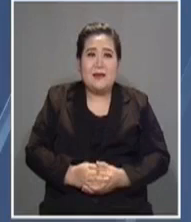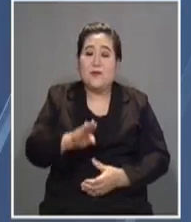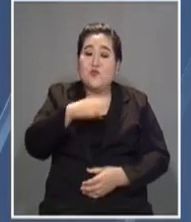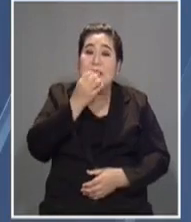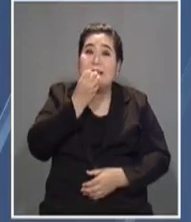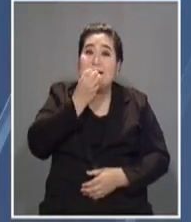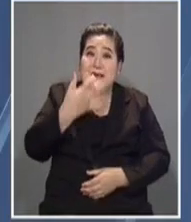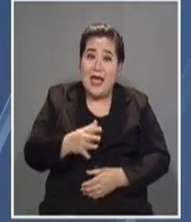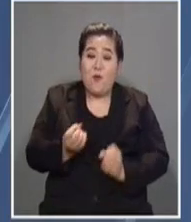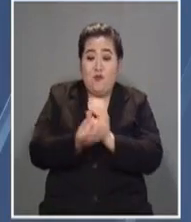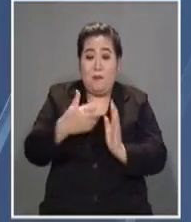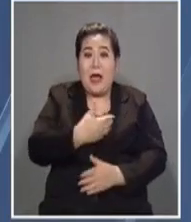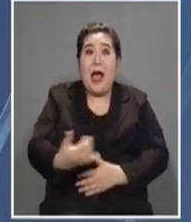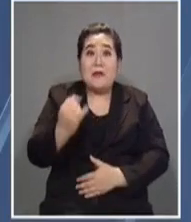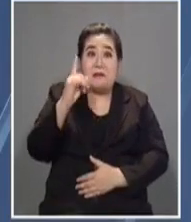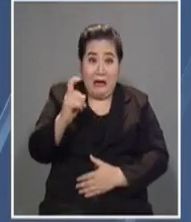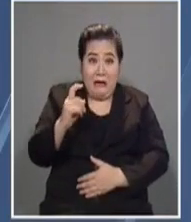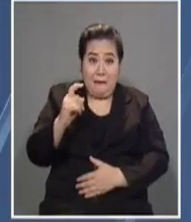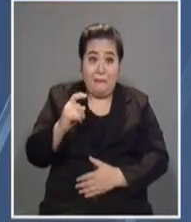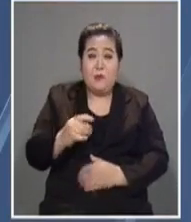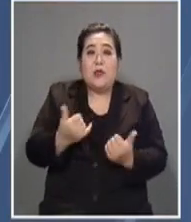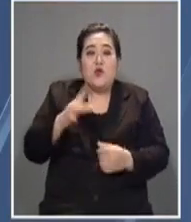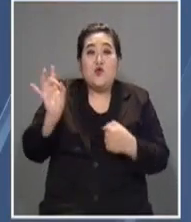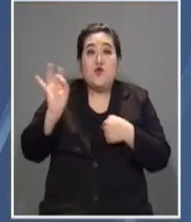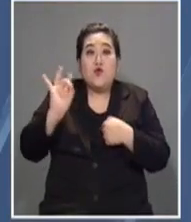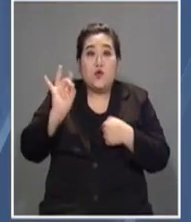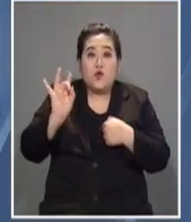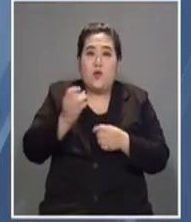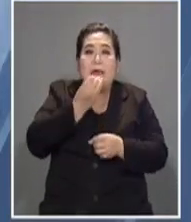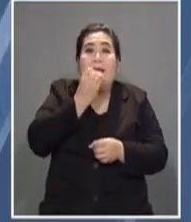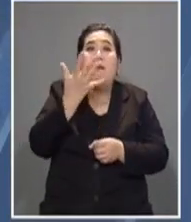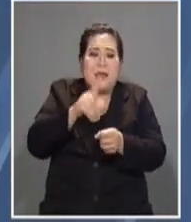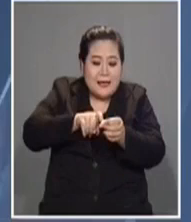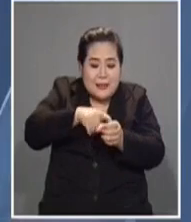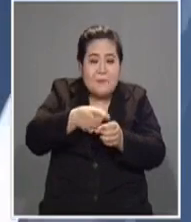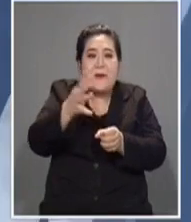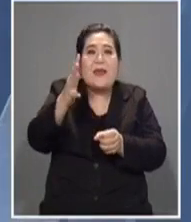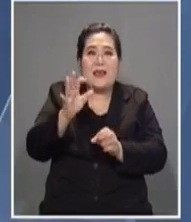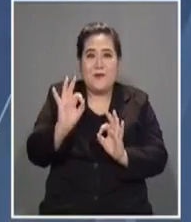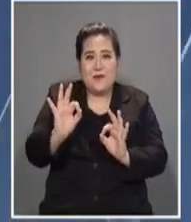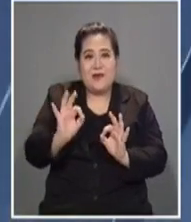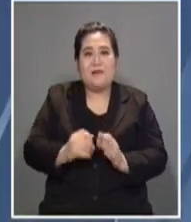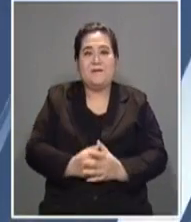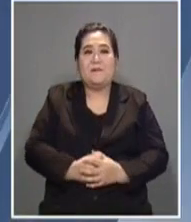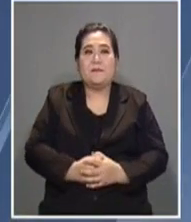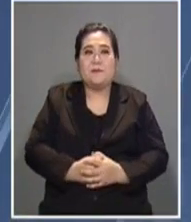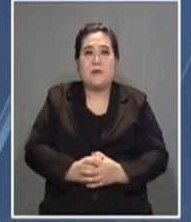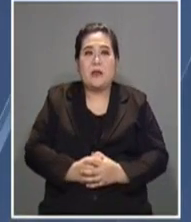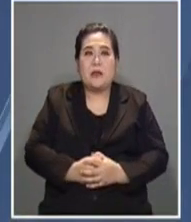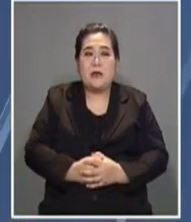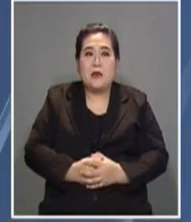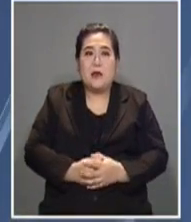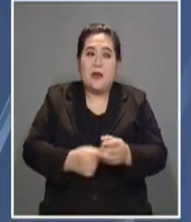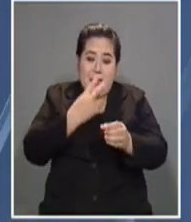แล้ว ตอนนี้ยังไม่ตายใช่ไหม ตอนนี้ยังไม่ตายเราไม่ยังไม่ได้กินเข้าไป ตอบสักสองที คือคุณสรันทิพย์เนี่ยนะคะเขาก็บอก